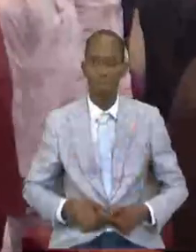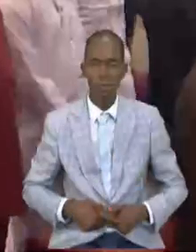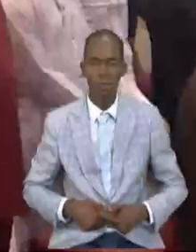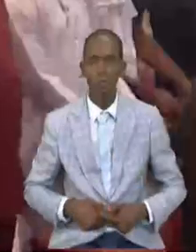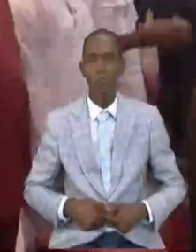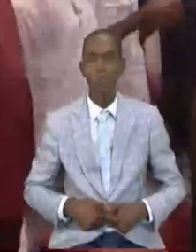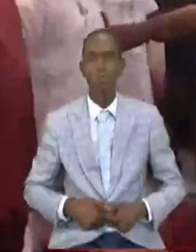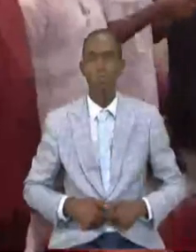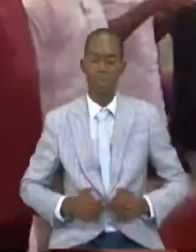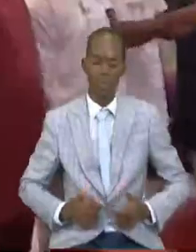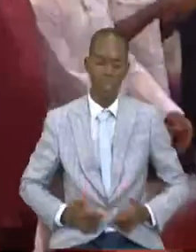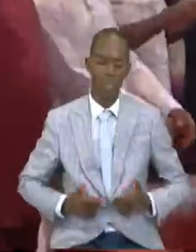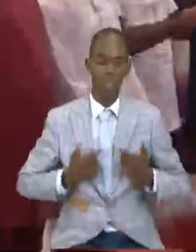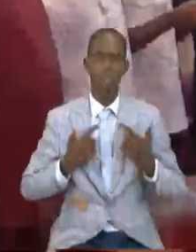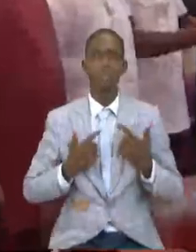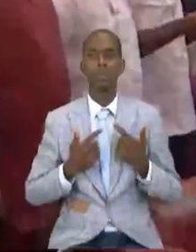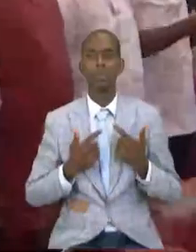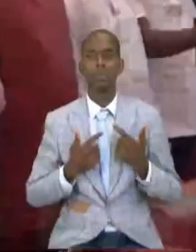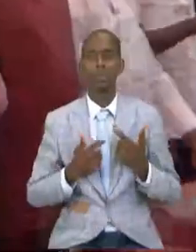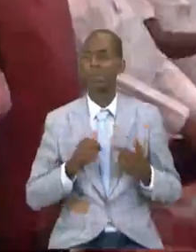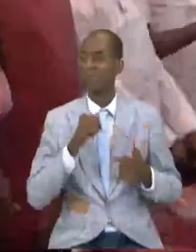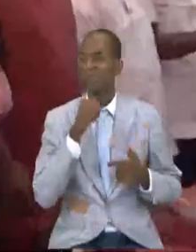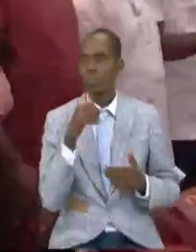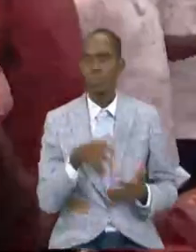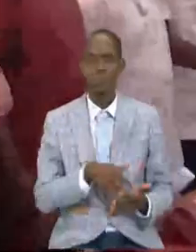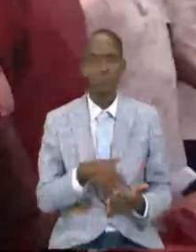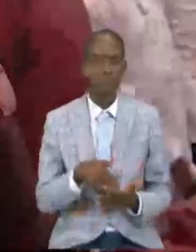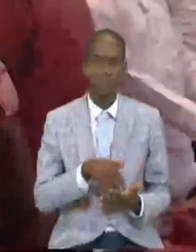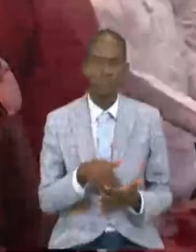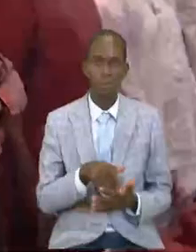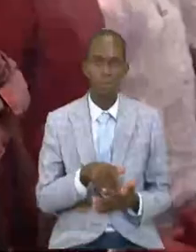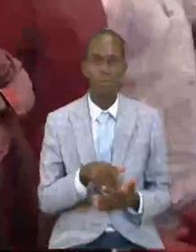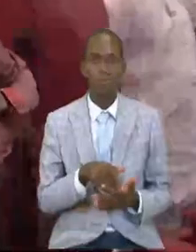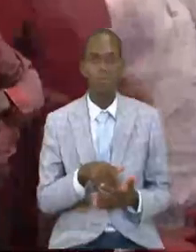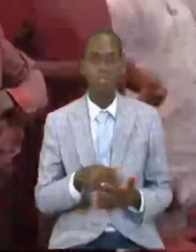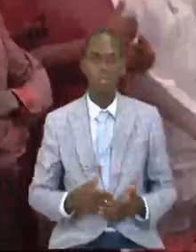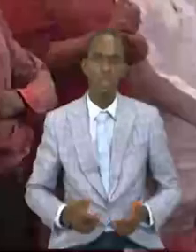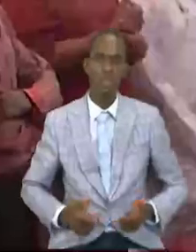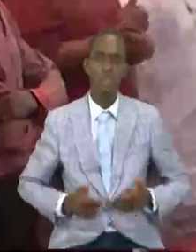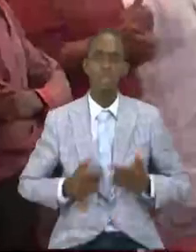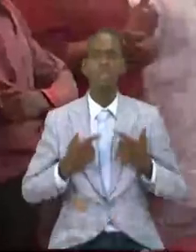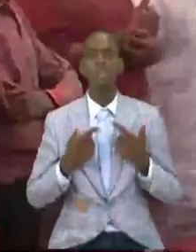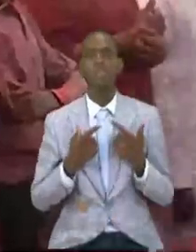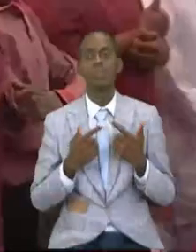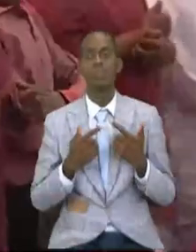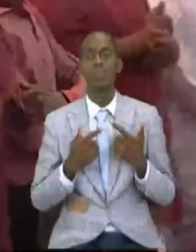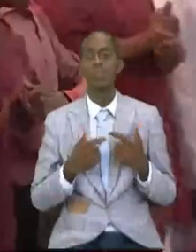Soyez vivant et non fatigué. Soyez vivant et non